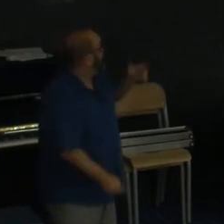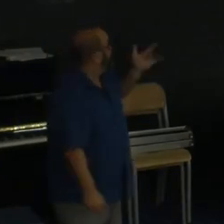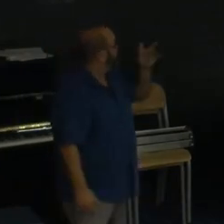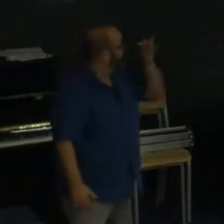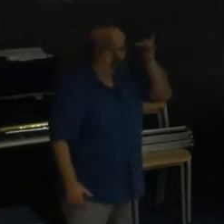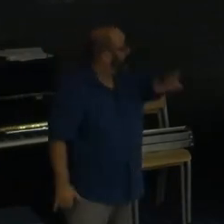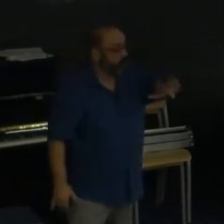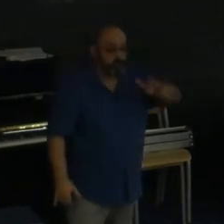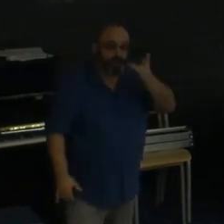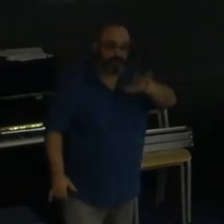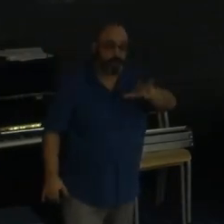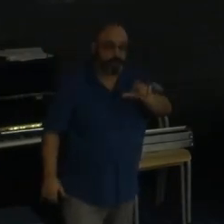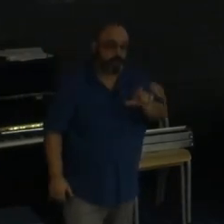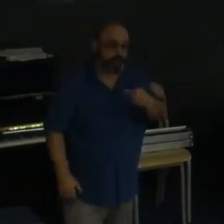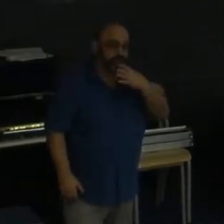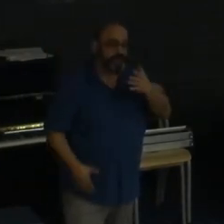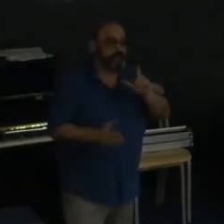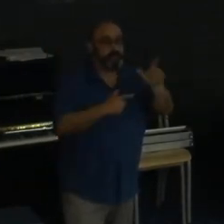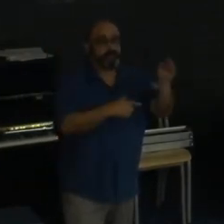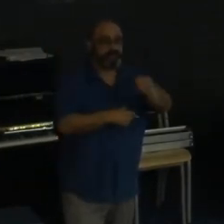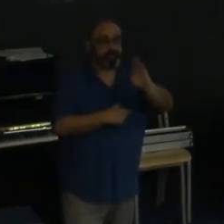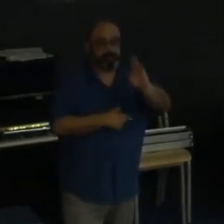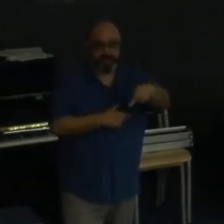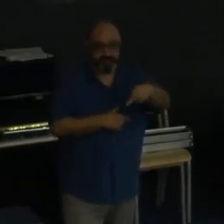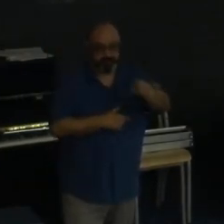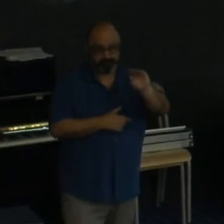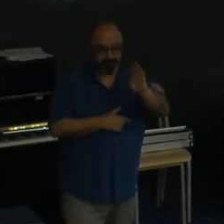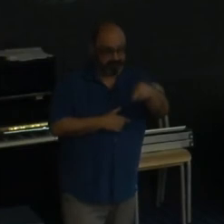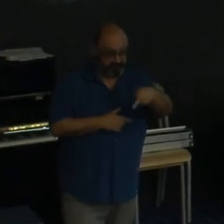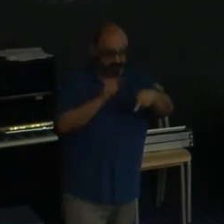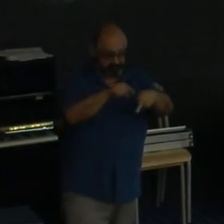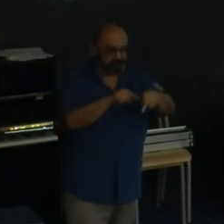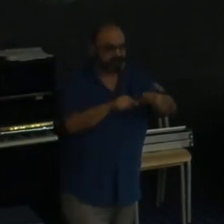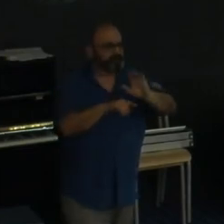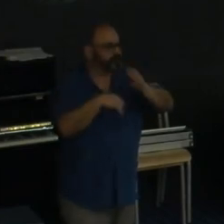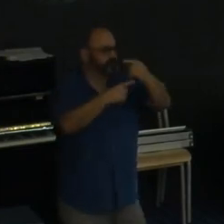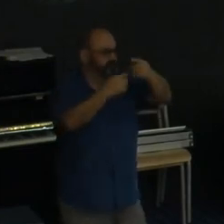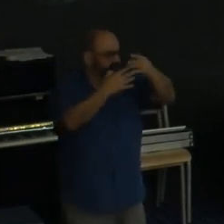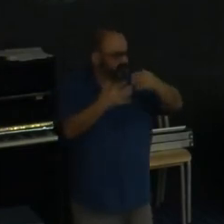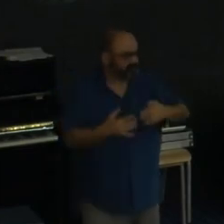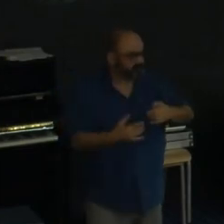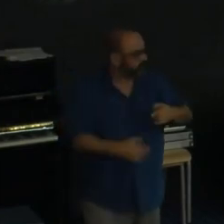fonctionnalité assez intéressante. Vous mettez un breakpoint dans un bout de code. Et dans ce bout de code-là,